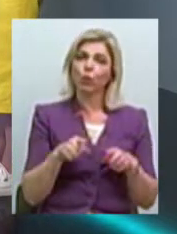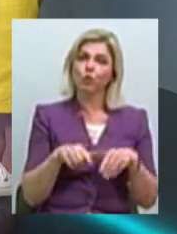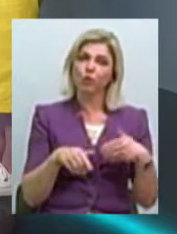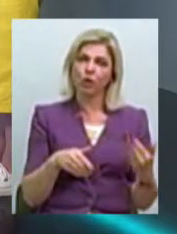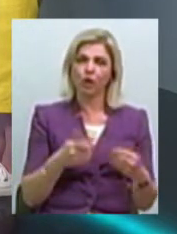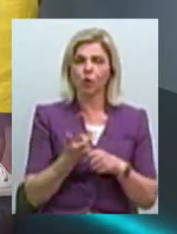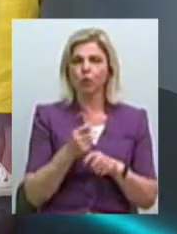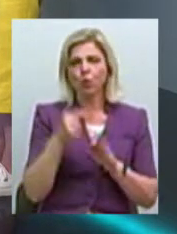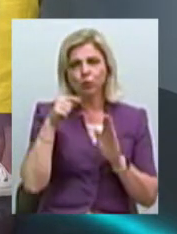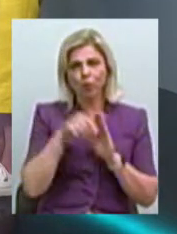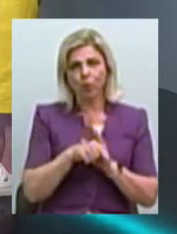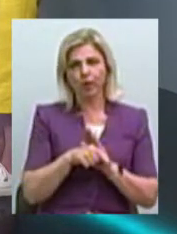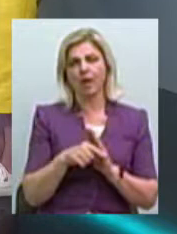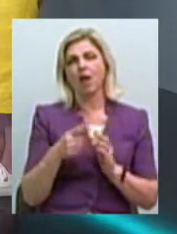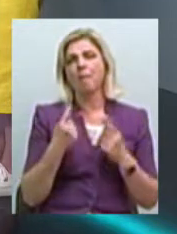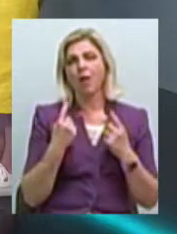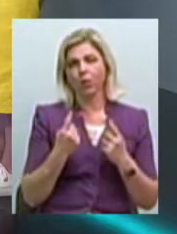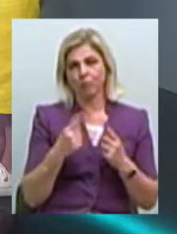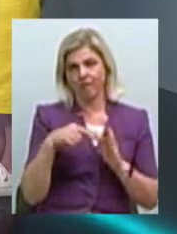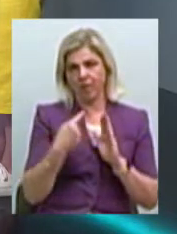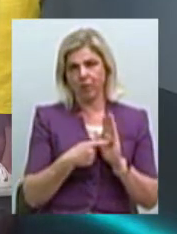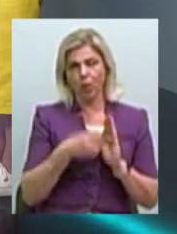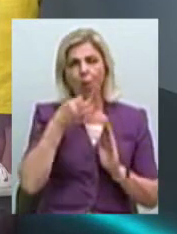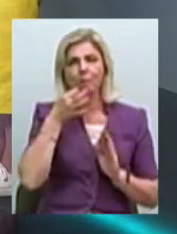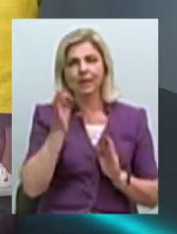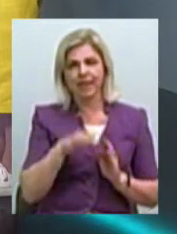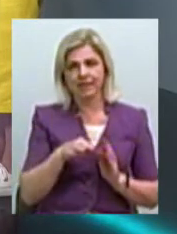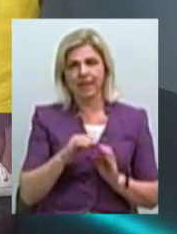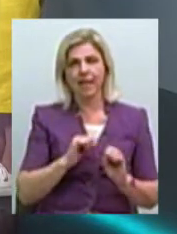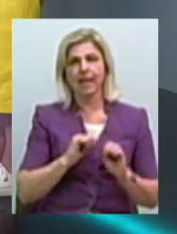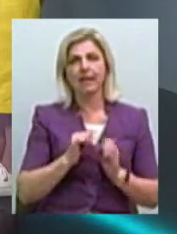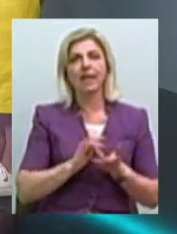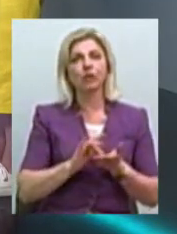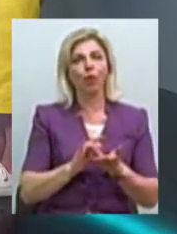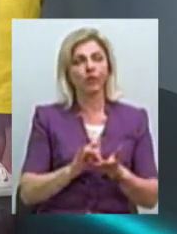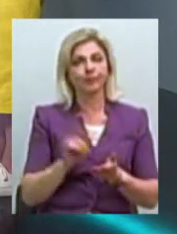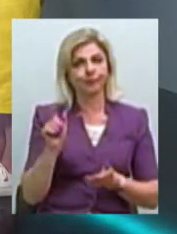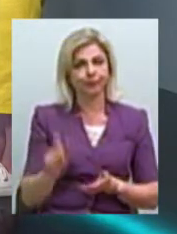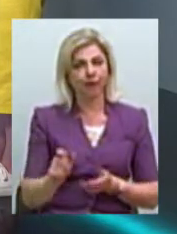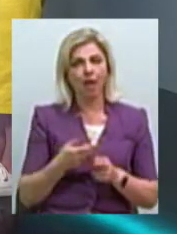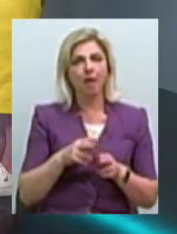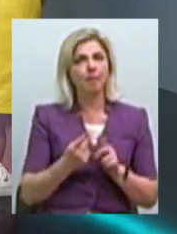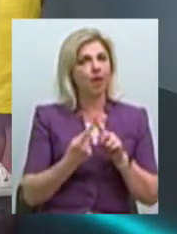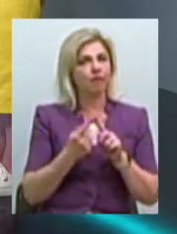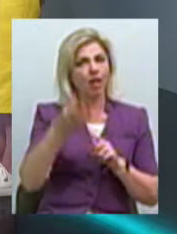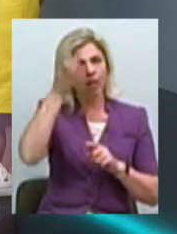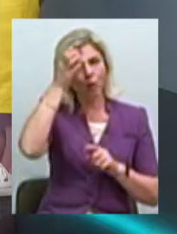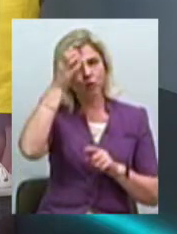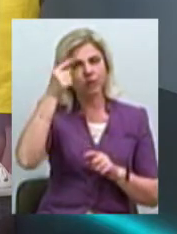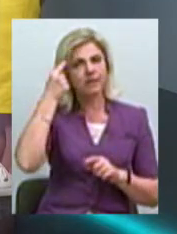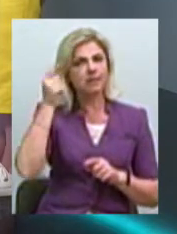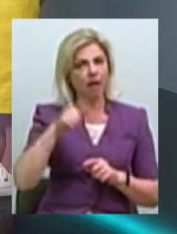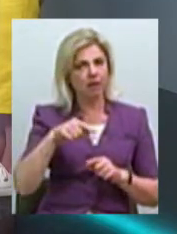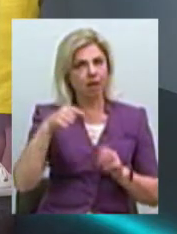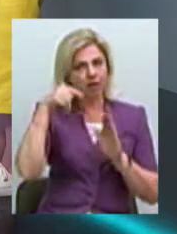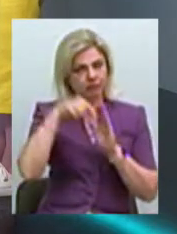достаточно глубокий, большой вопрос компетенции гидов. Ну, во-первых, это научное знание в